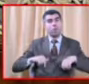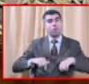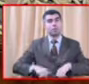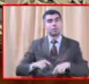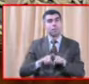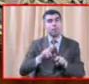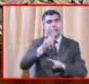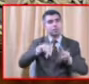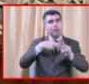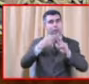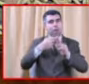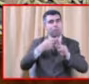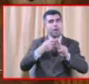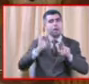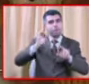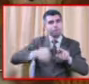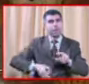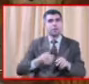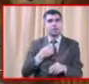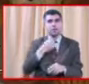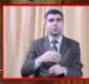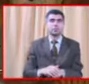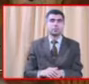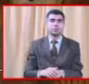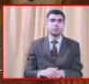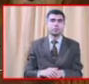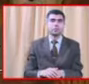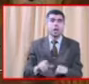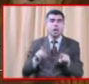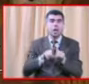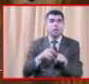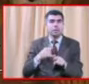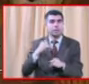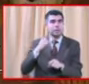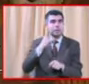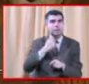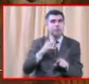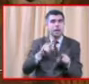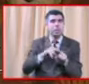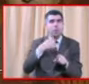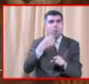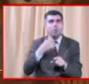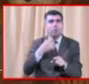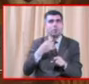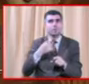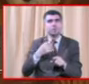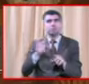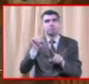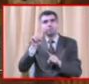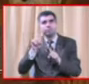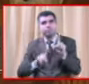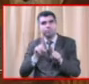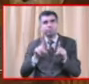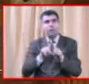شكرا على التوضيحات التي أدليتم بها، ولا حاجة لإعطاء أمثلة عن بعض الوصلات